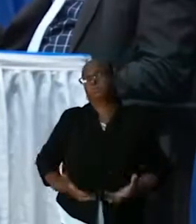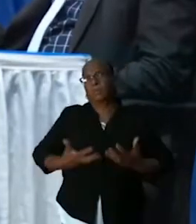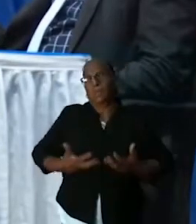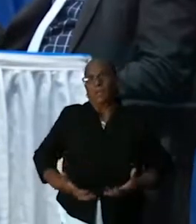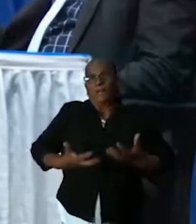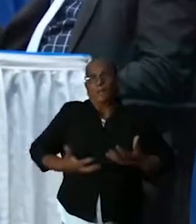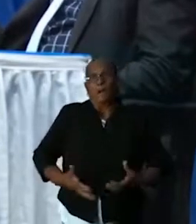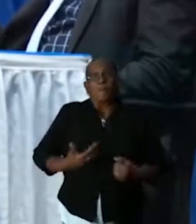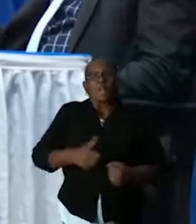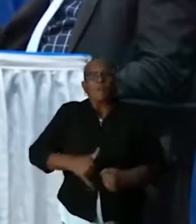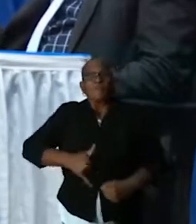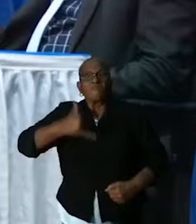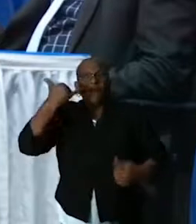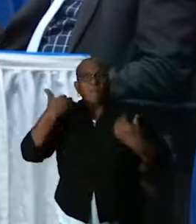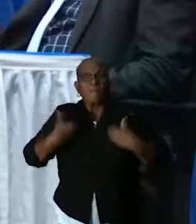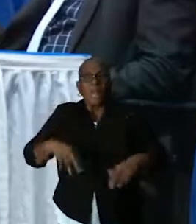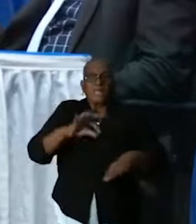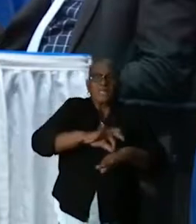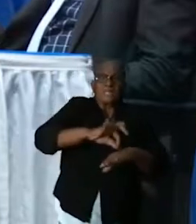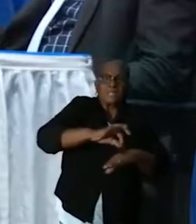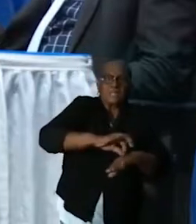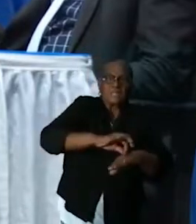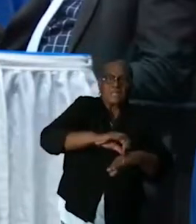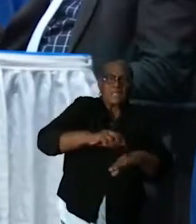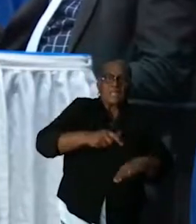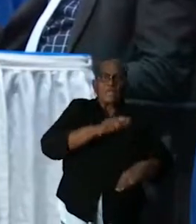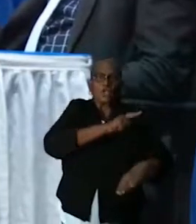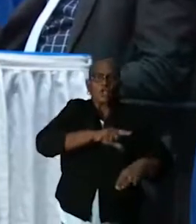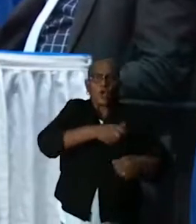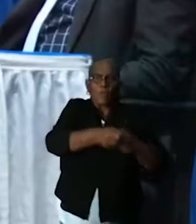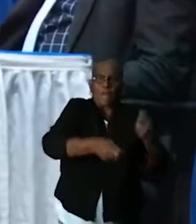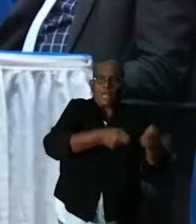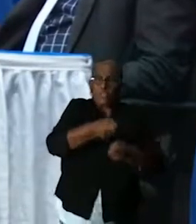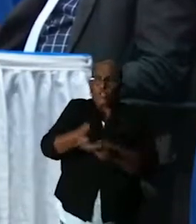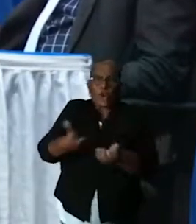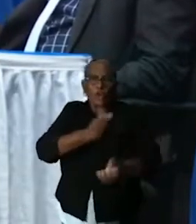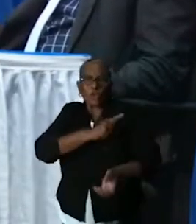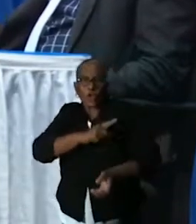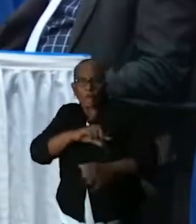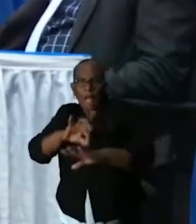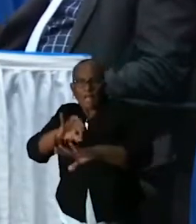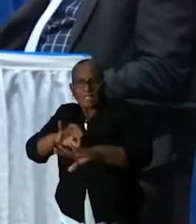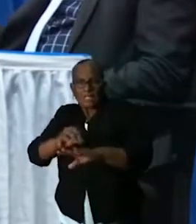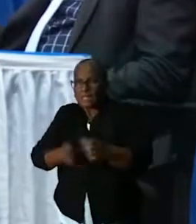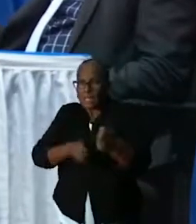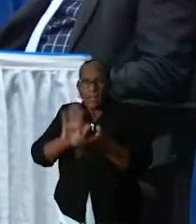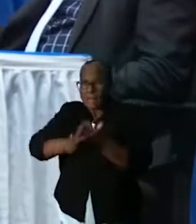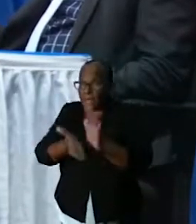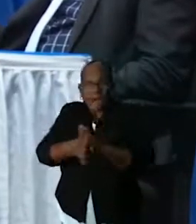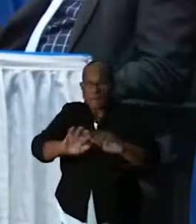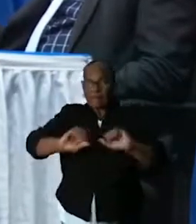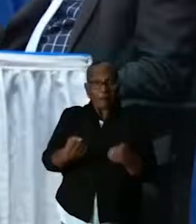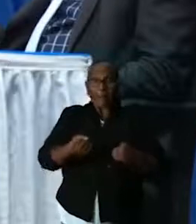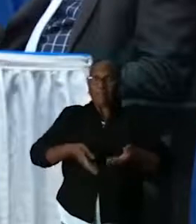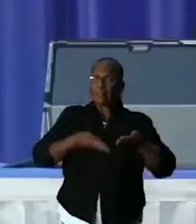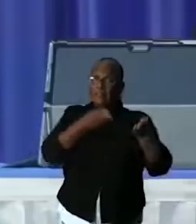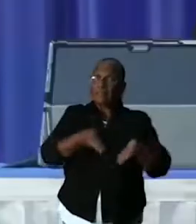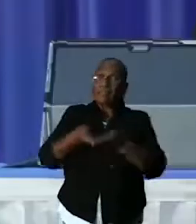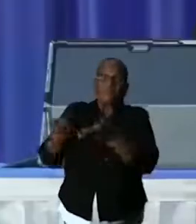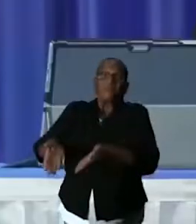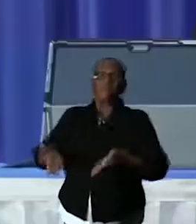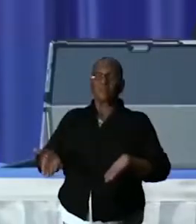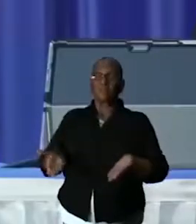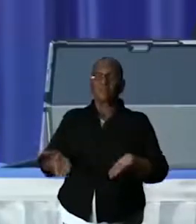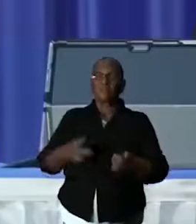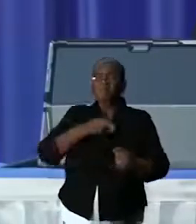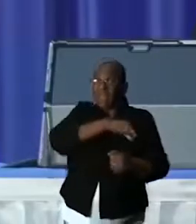wat patiënten in de reguliere zorg geen behandeling kunnen krijgen, waarbij dan ook daar